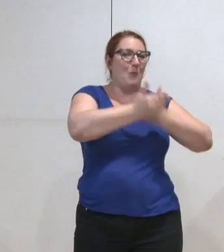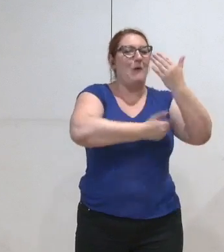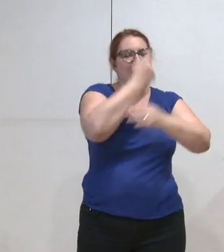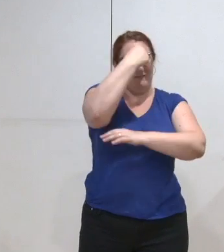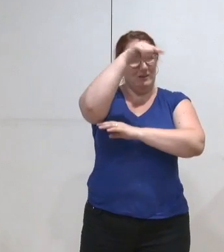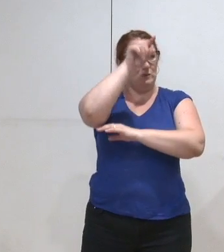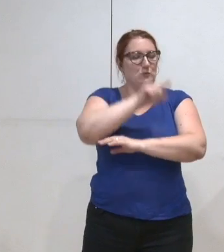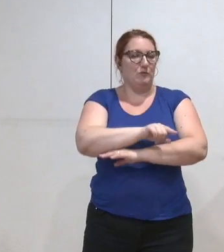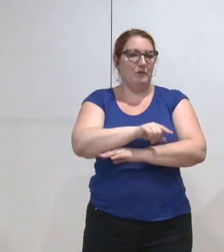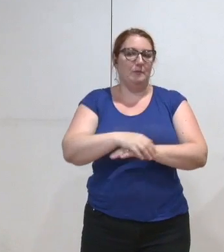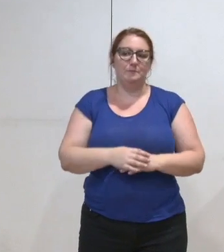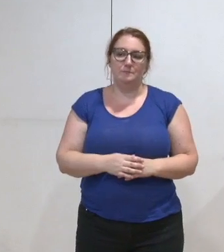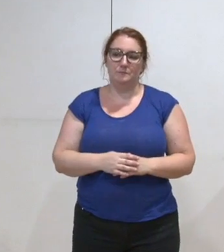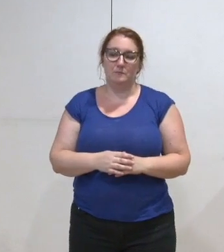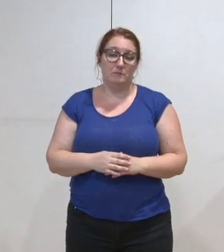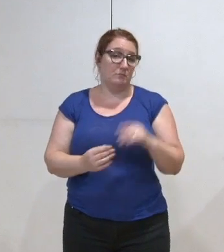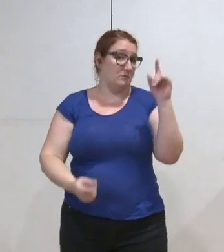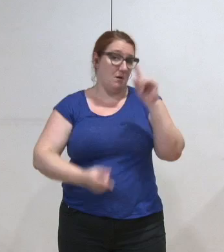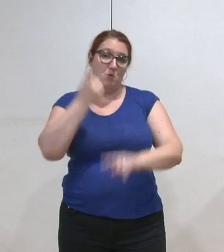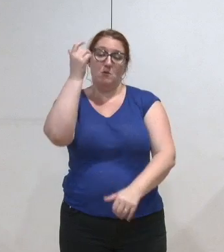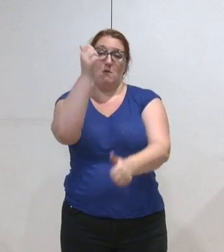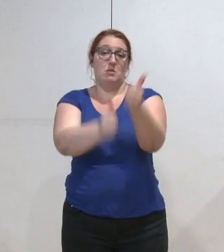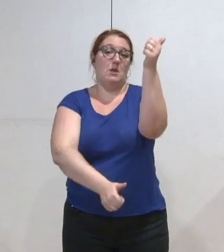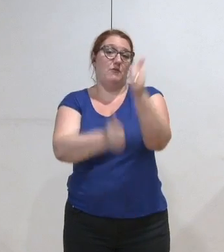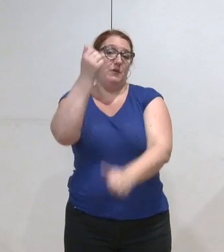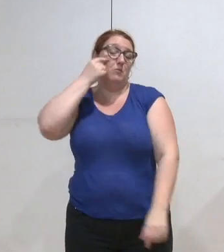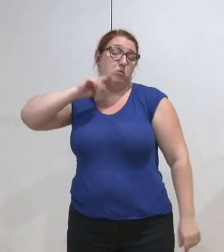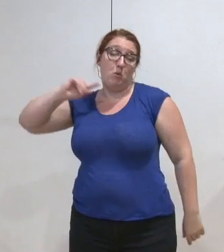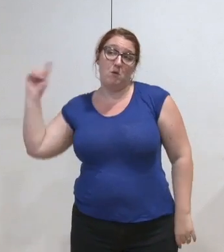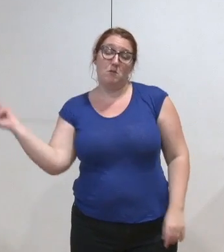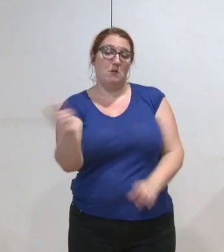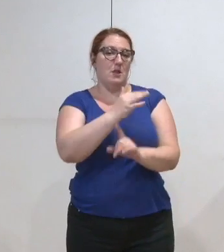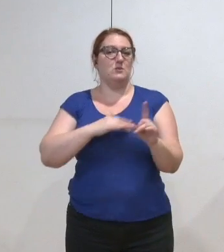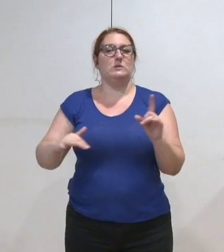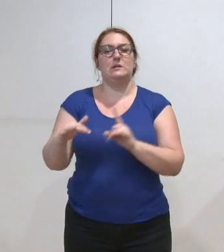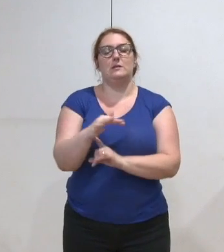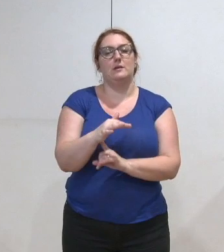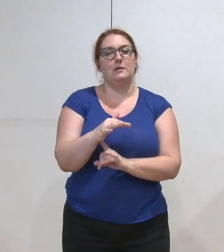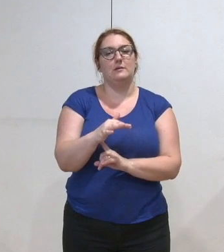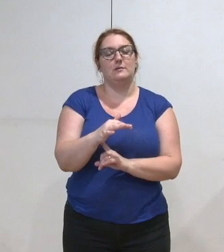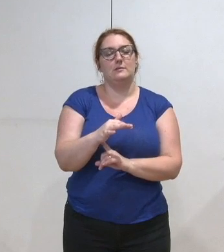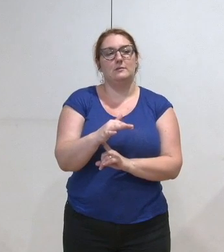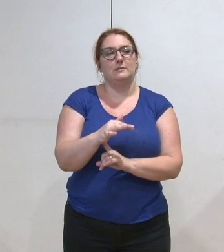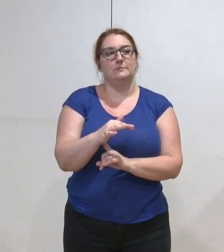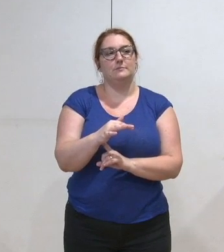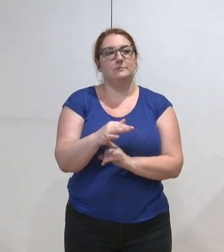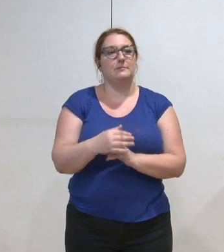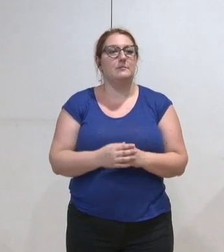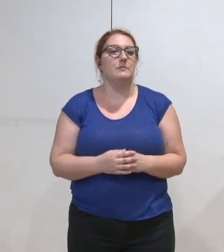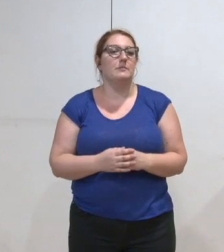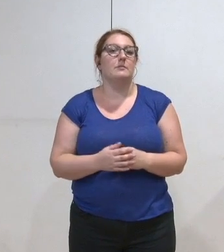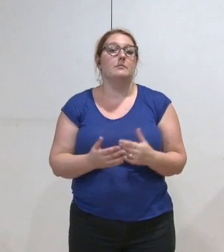domaine qui est un défi je crois pour l'ensemble de notre société et qui